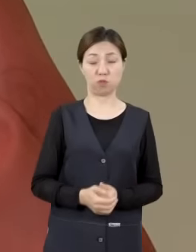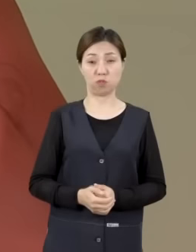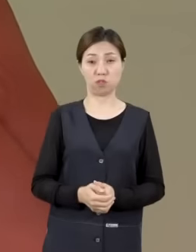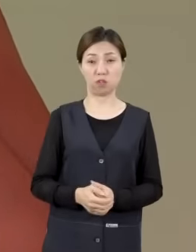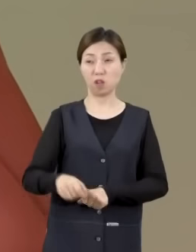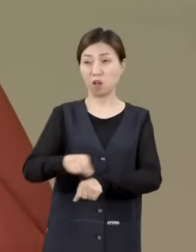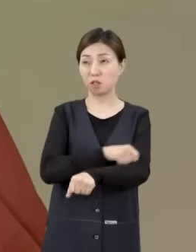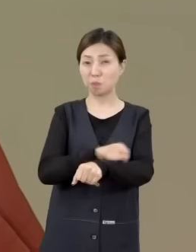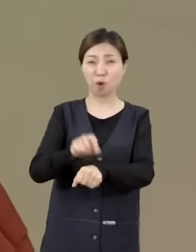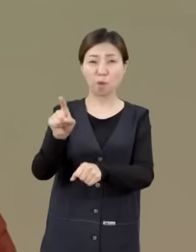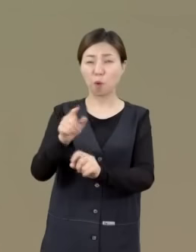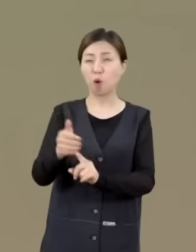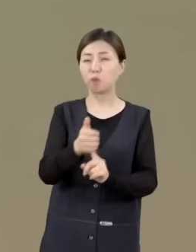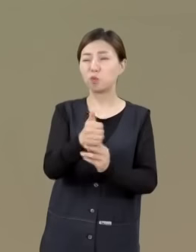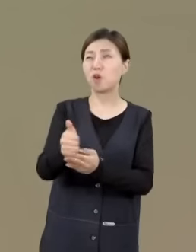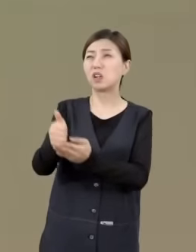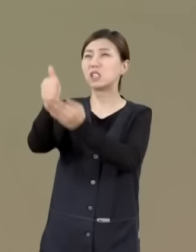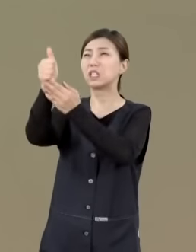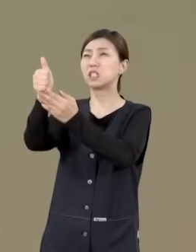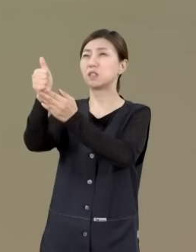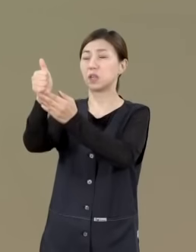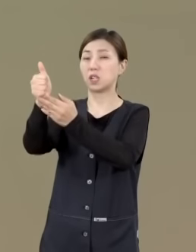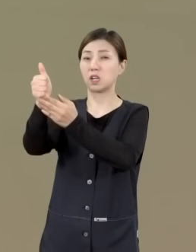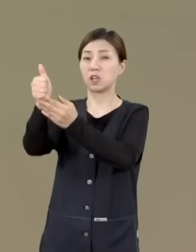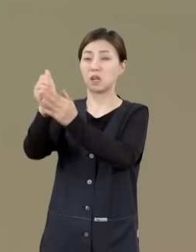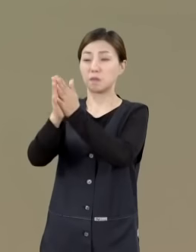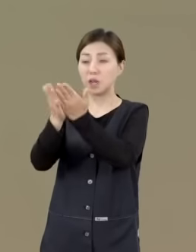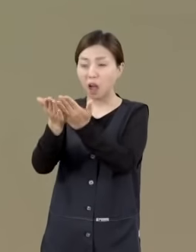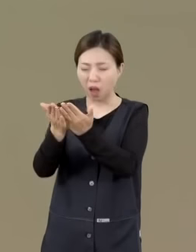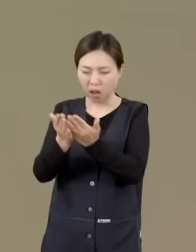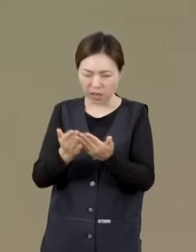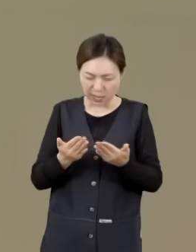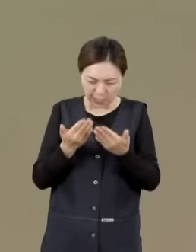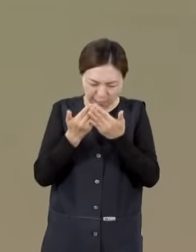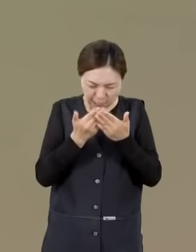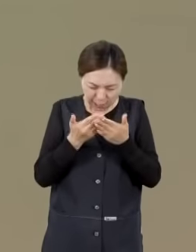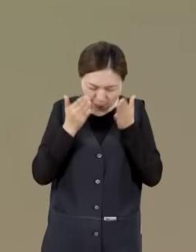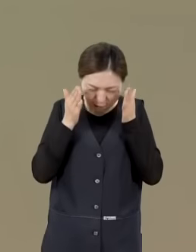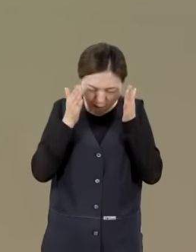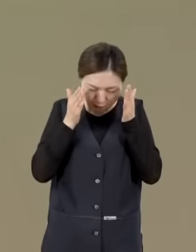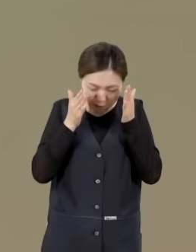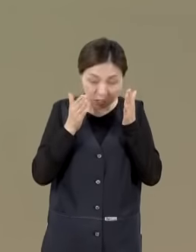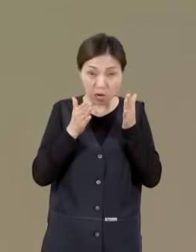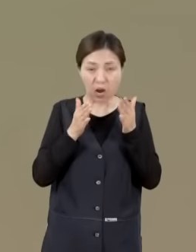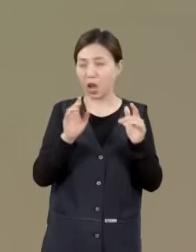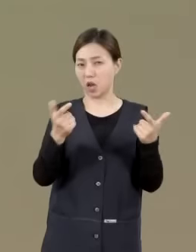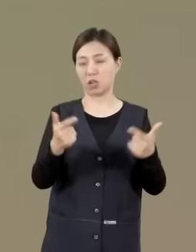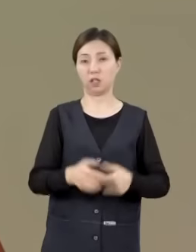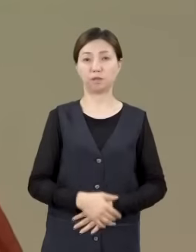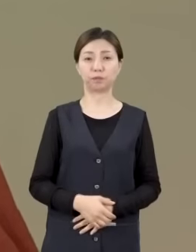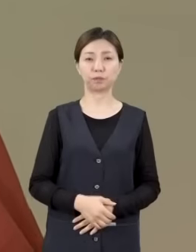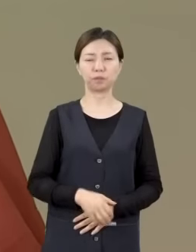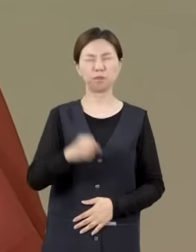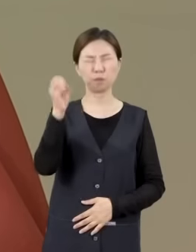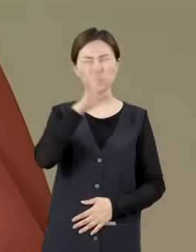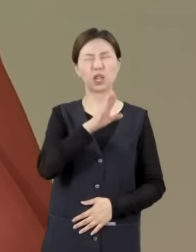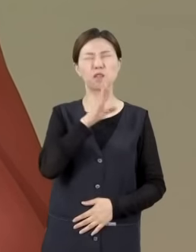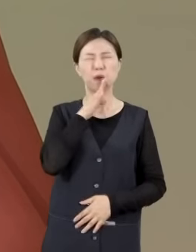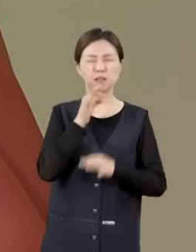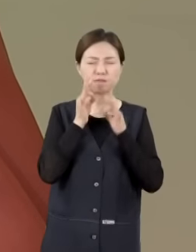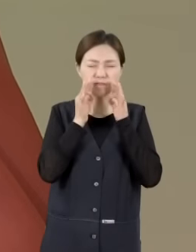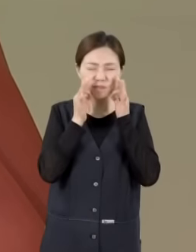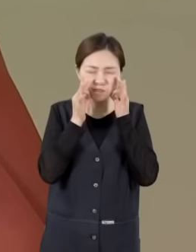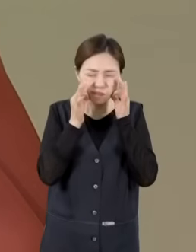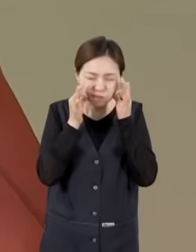아니고 특별히 무슨 경전을 따로 열심히 하신 것도 아니고 그냥